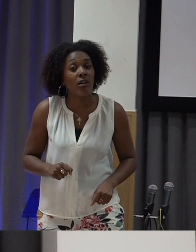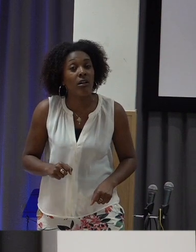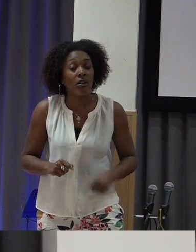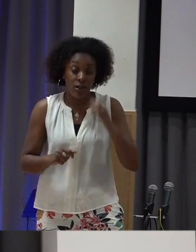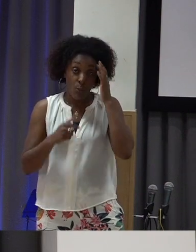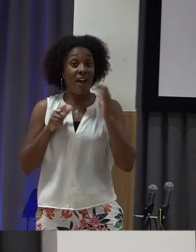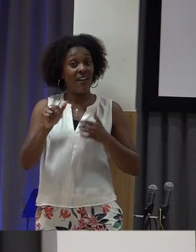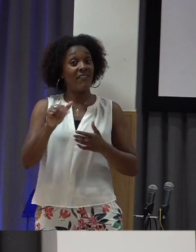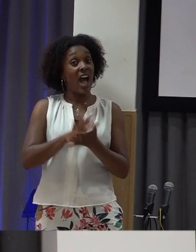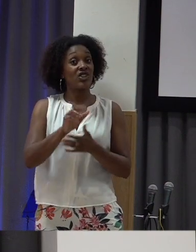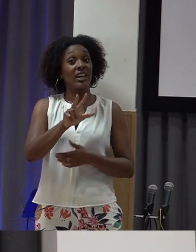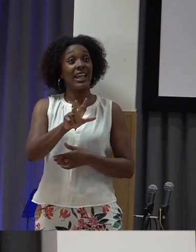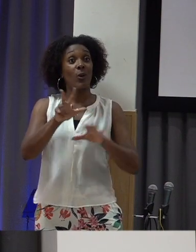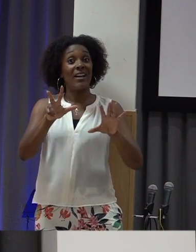mois.